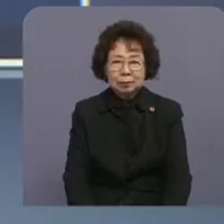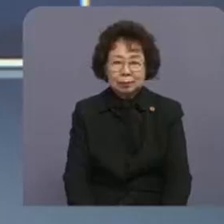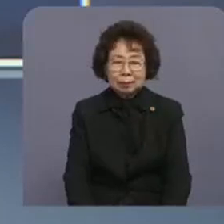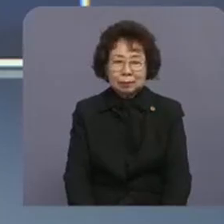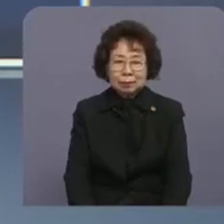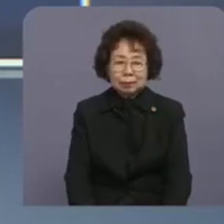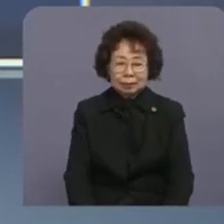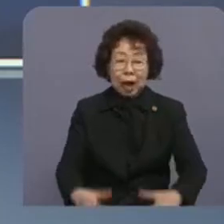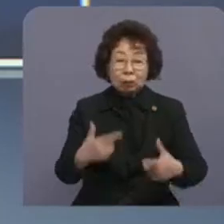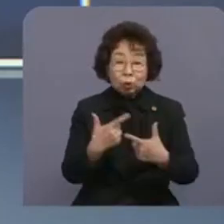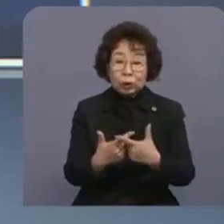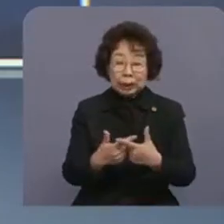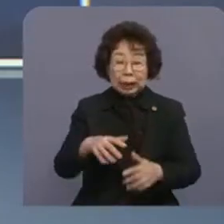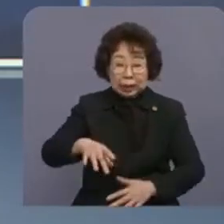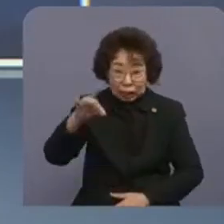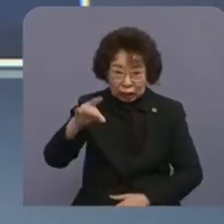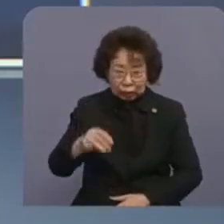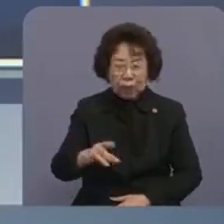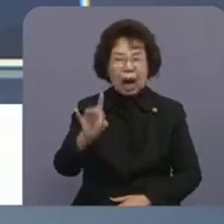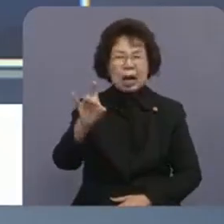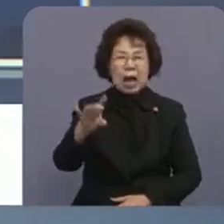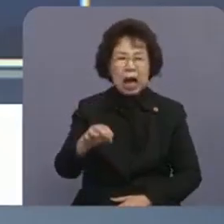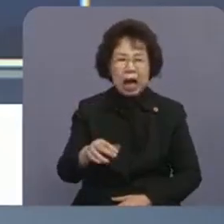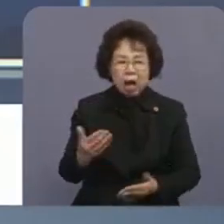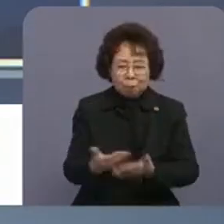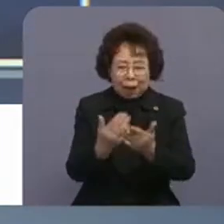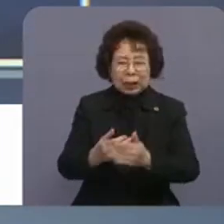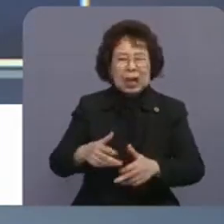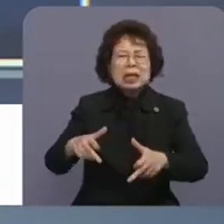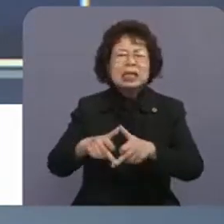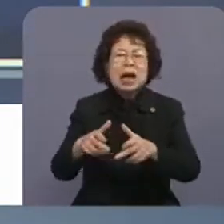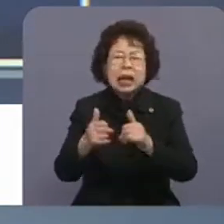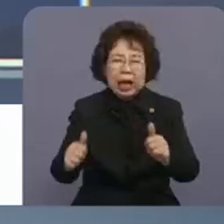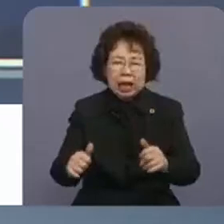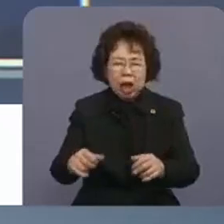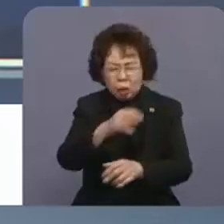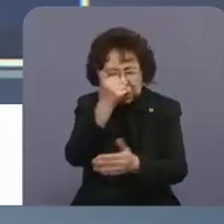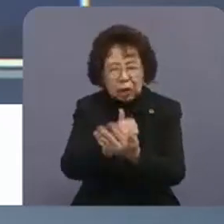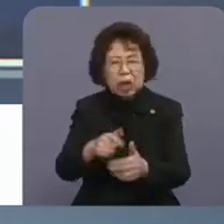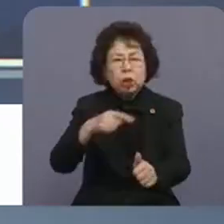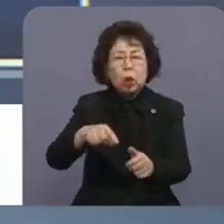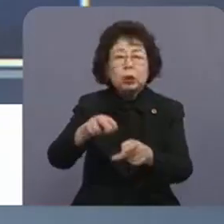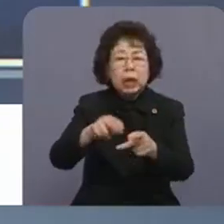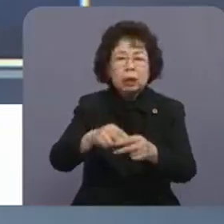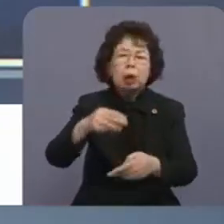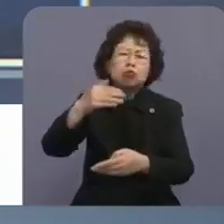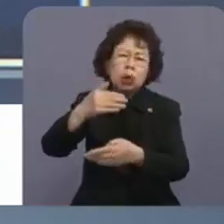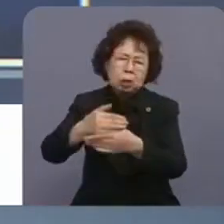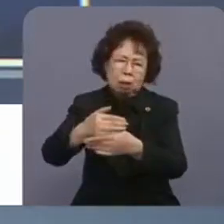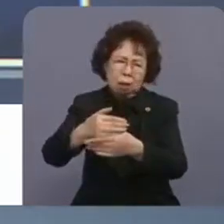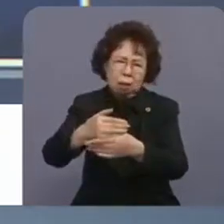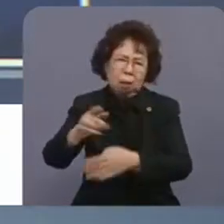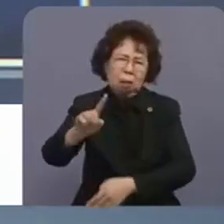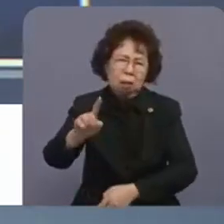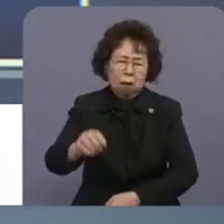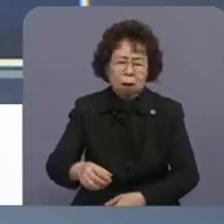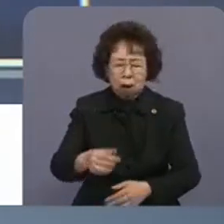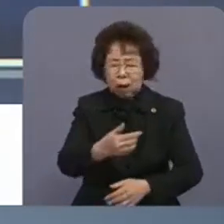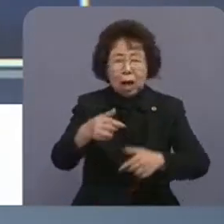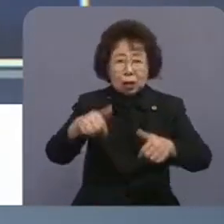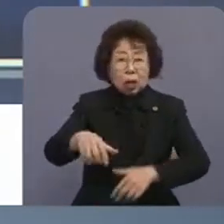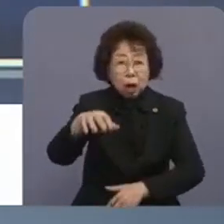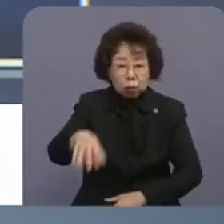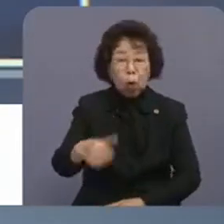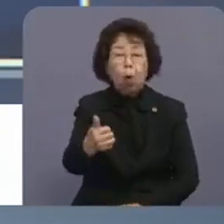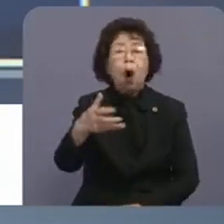다음 뉴스입니다 부산 최초이자 유일한 발달장애인 평생 교육센터가 문을 닫을 위기에 처했습니다 강서구가 내년부터